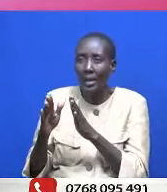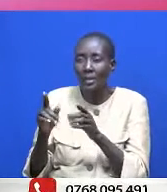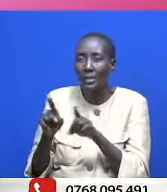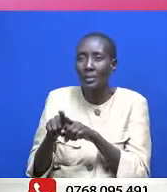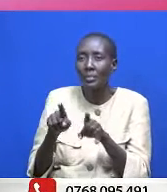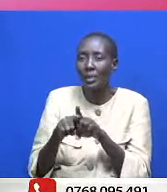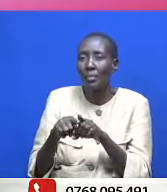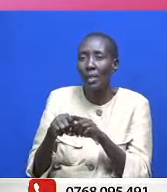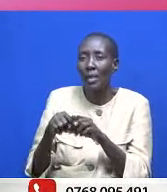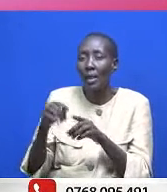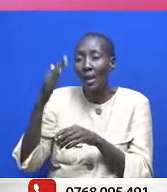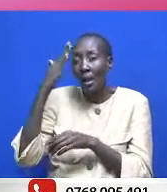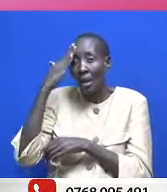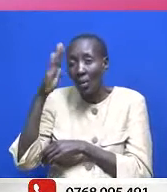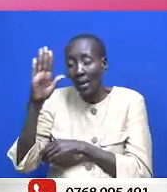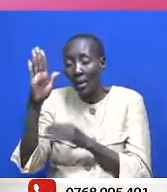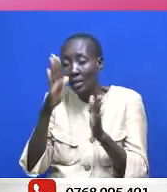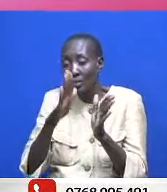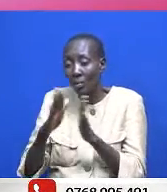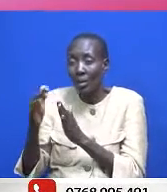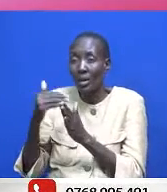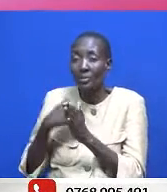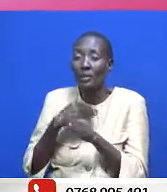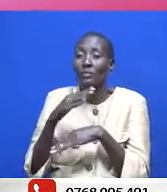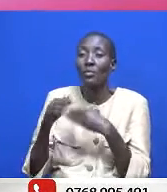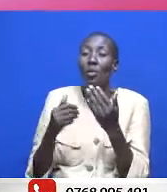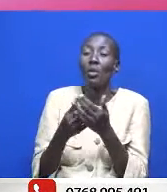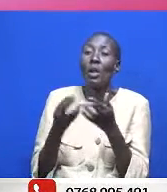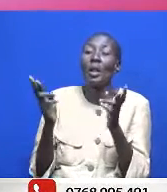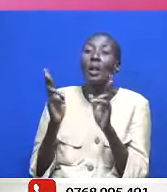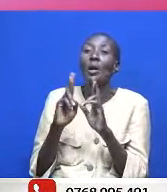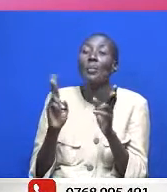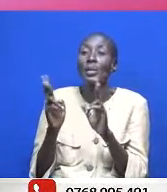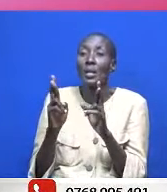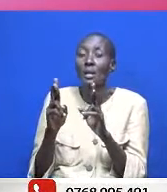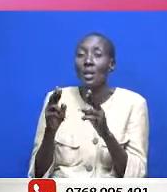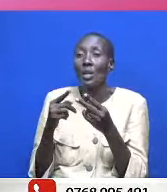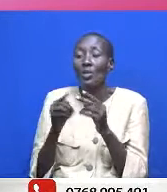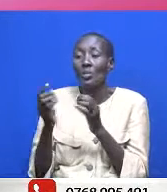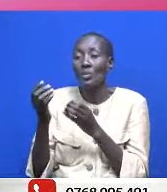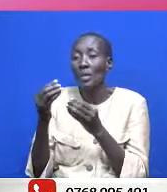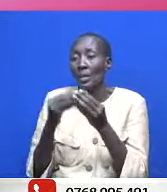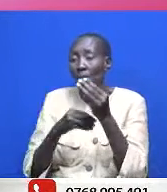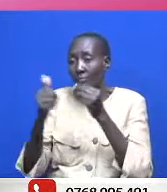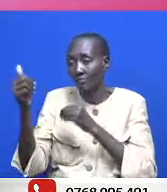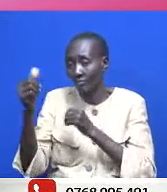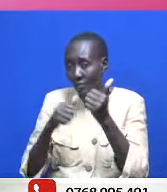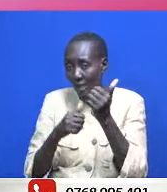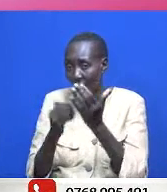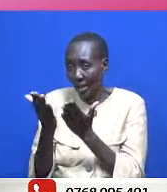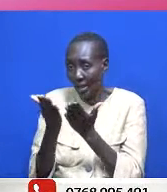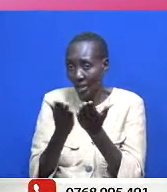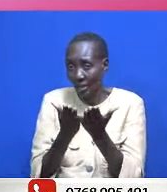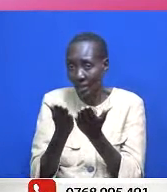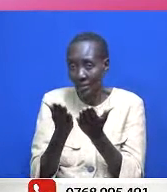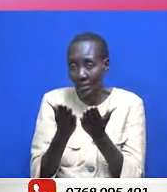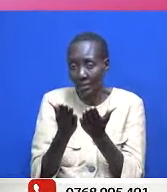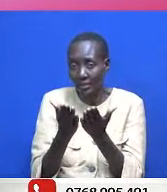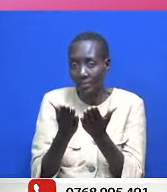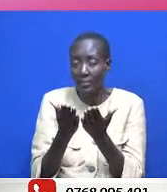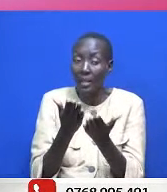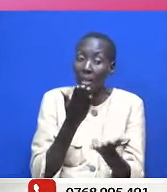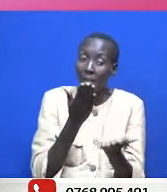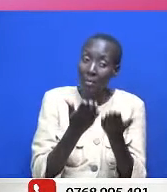wote ili tuwe tayari kuingia hiyo soko na kuanza kuuza bidhaa na huduma. Na huenda